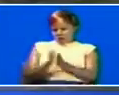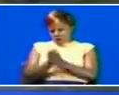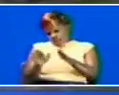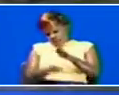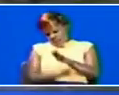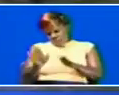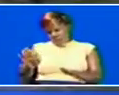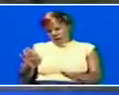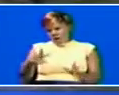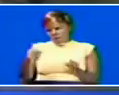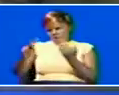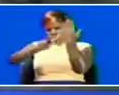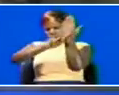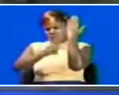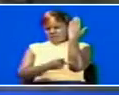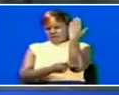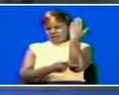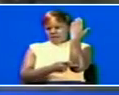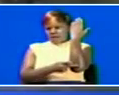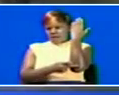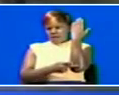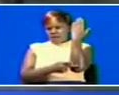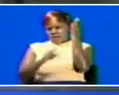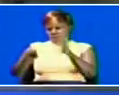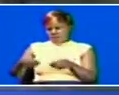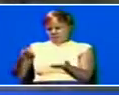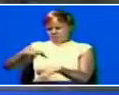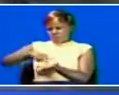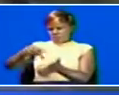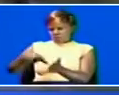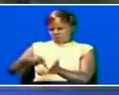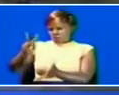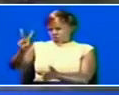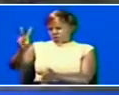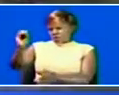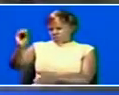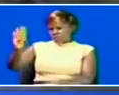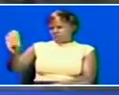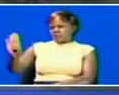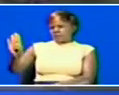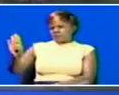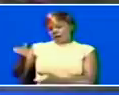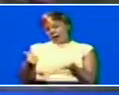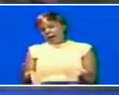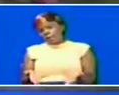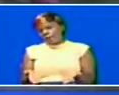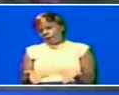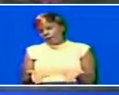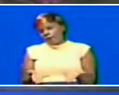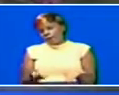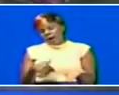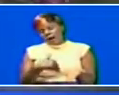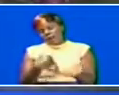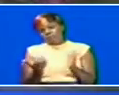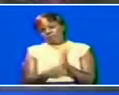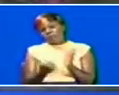wake wameenda Kirinyaga County, wamepeana project ya 20 billion. Hapa jamani, sisi tuna shida